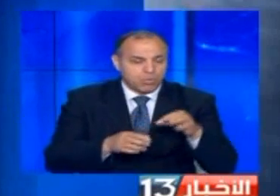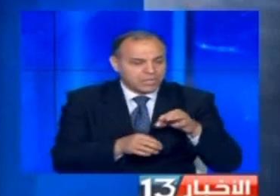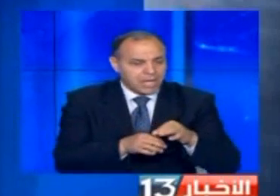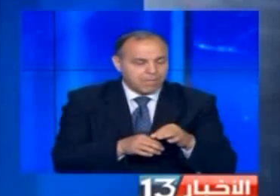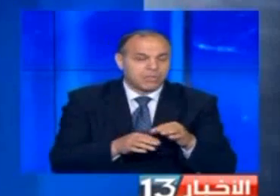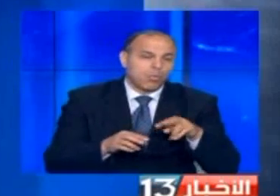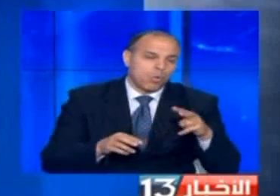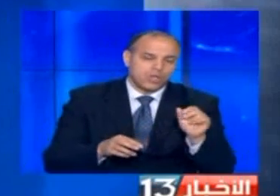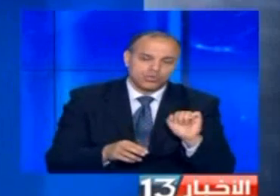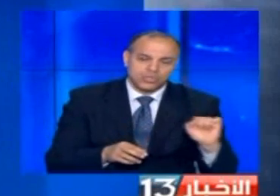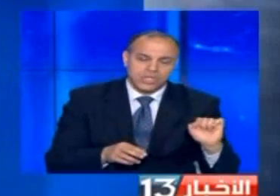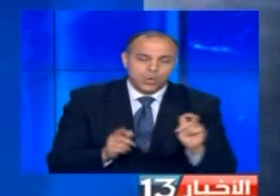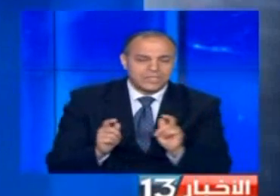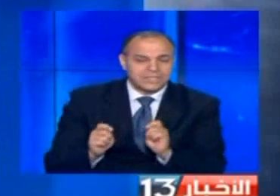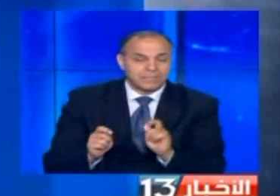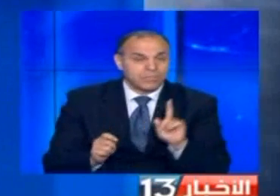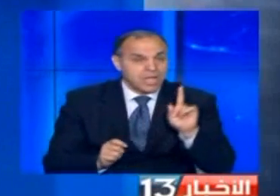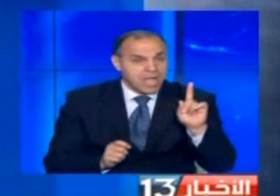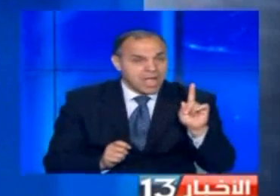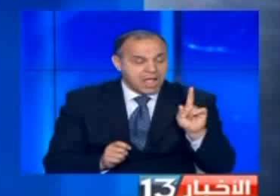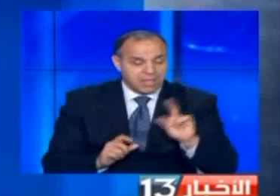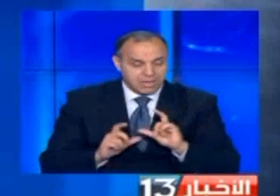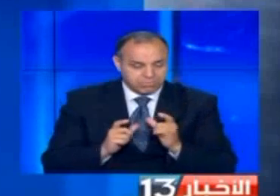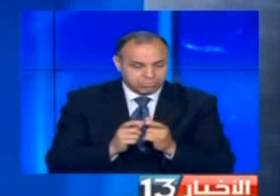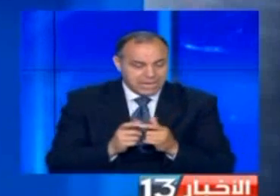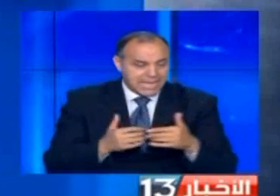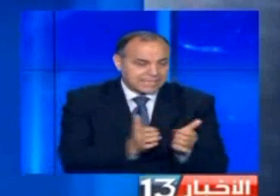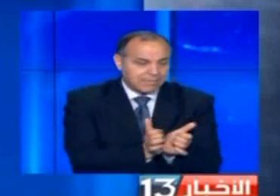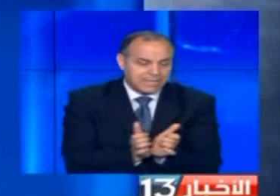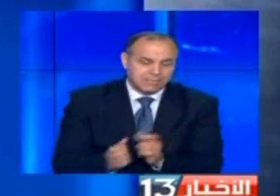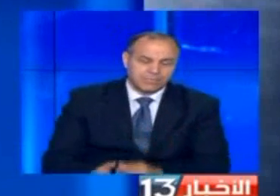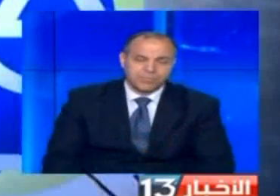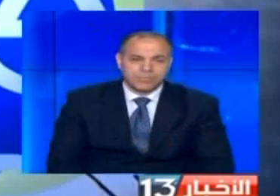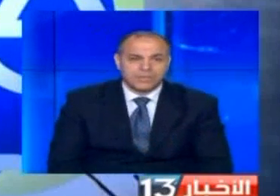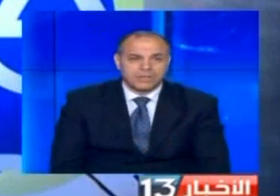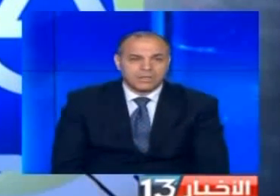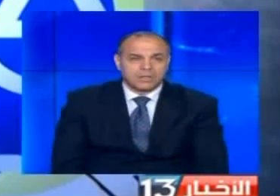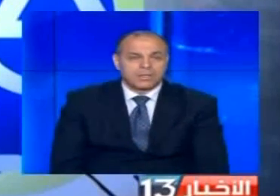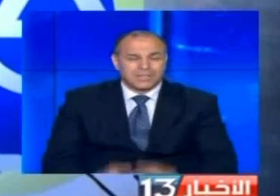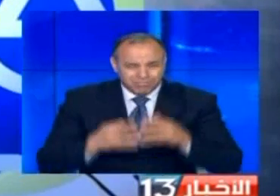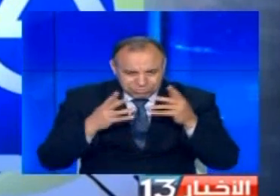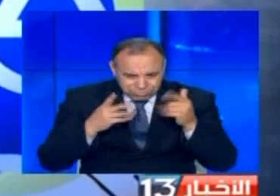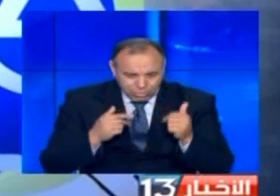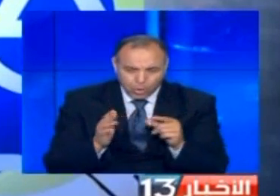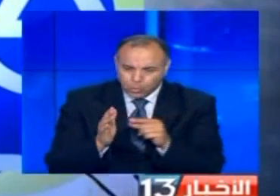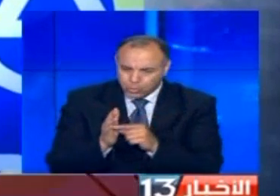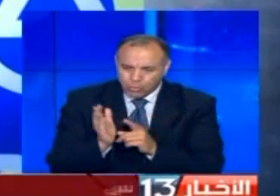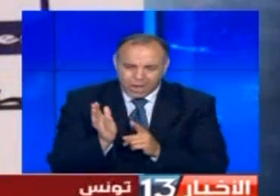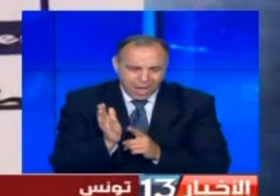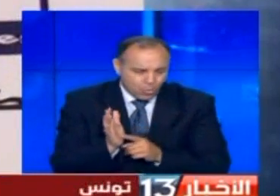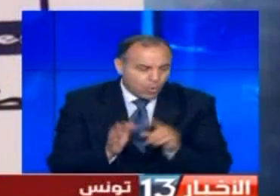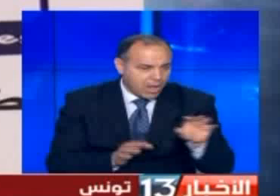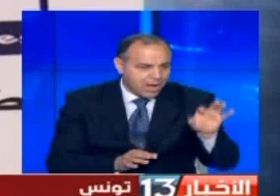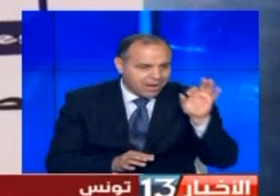والممارسات الاجتماعيه والسياسيه وفي هيكله الاحزاب في تدقيق بين الدستور والقوانين